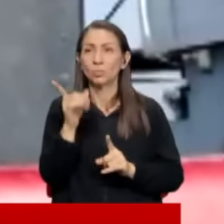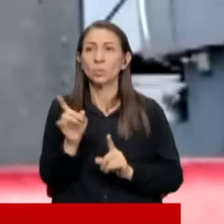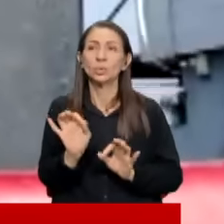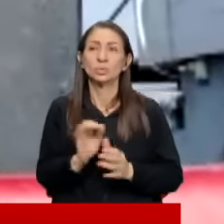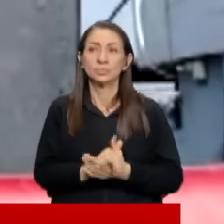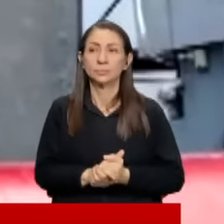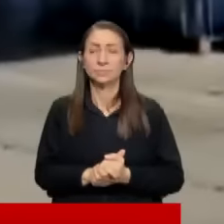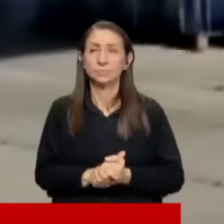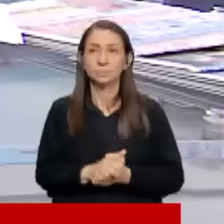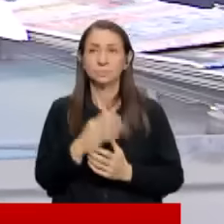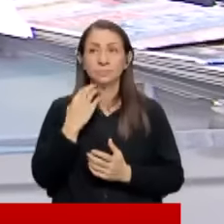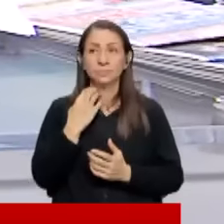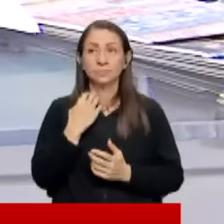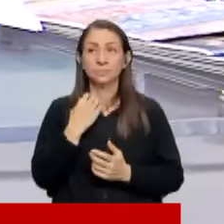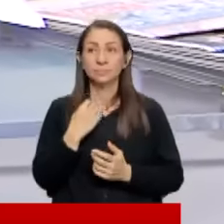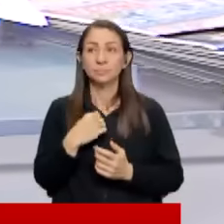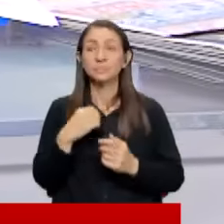bu.